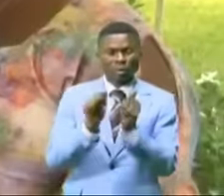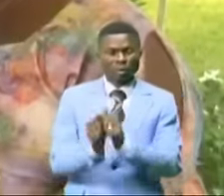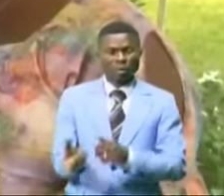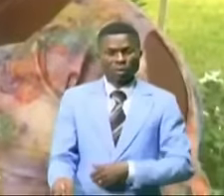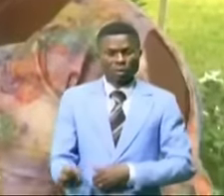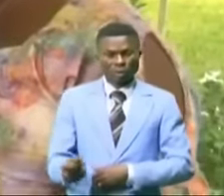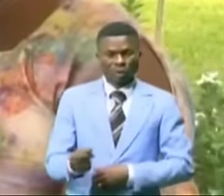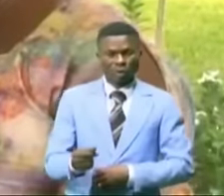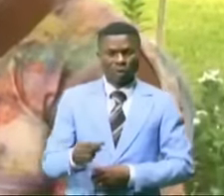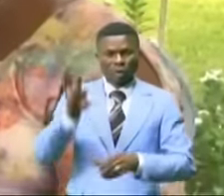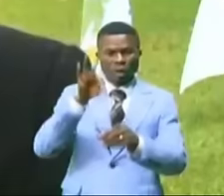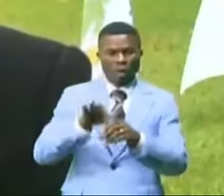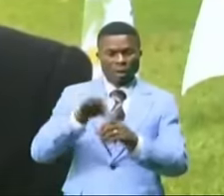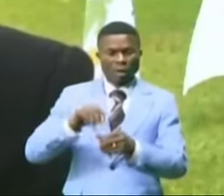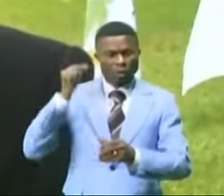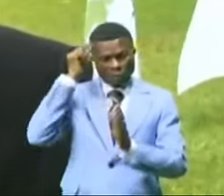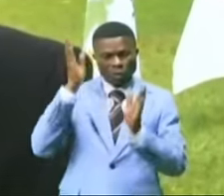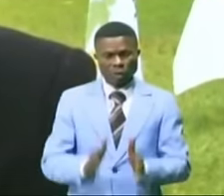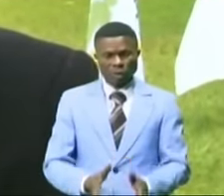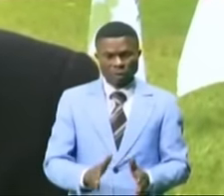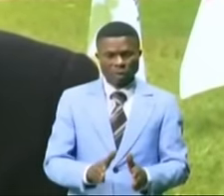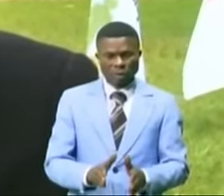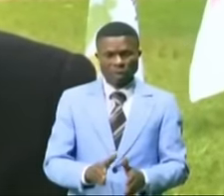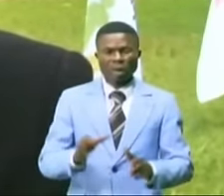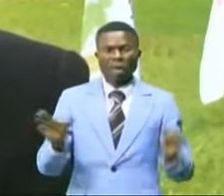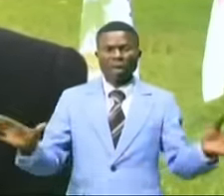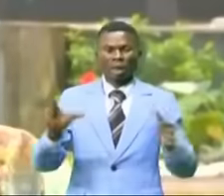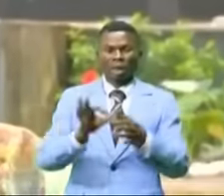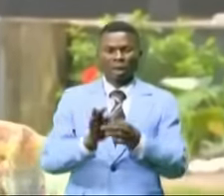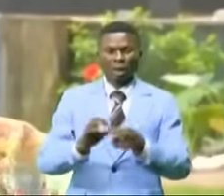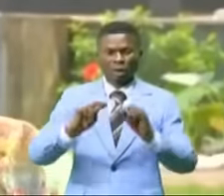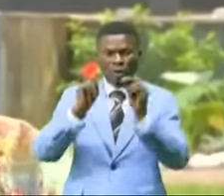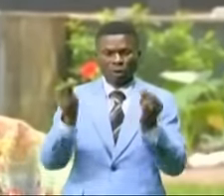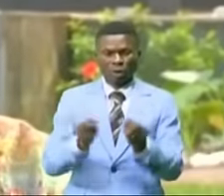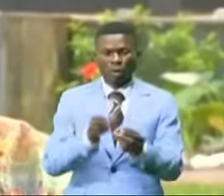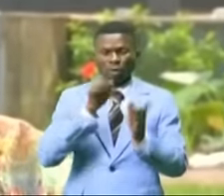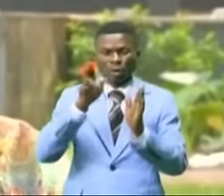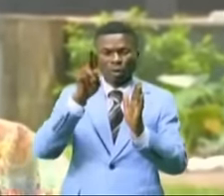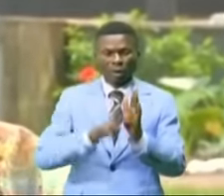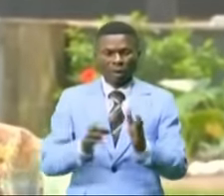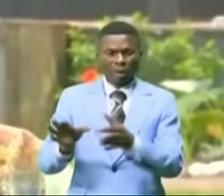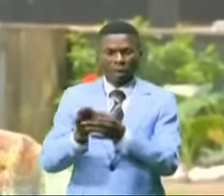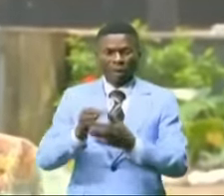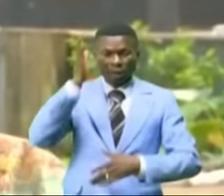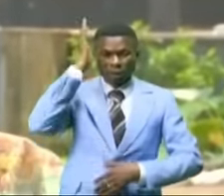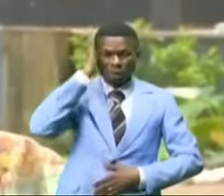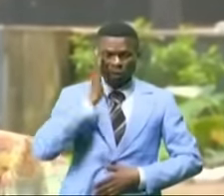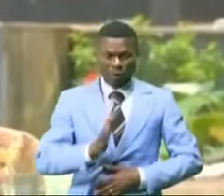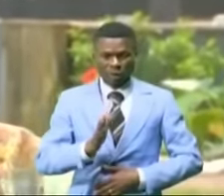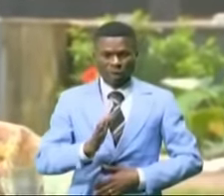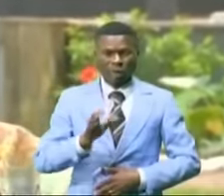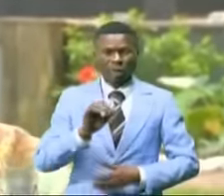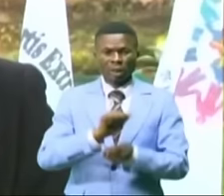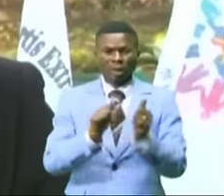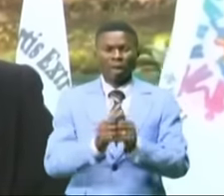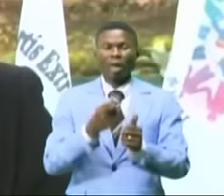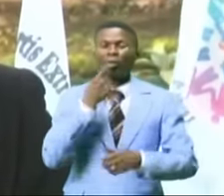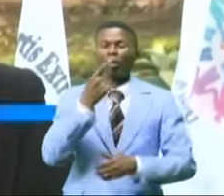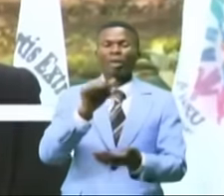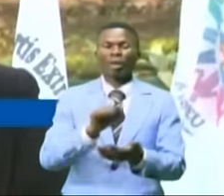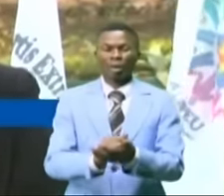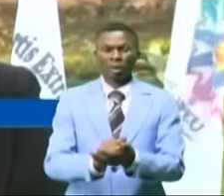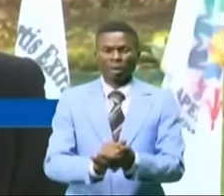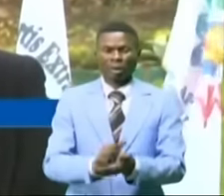des gouverneurs et vice-gouverneurs a contraint l'alliance des partis extra-parlementaires de l'Union sacrée à faire cette déclaration.